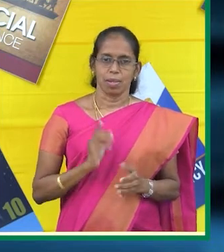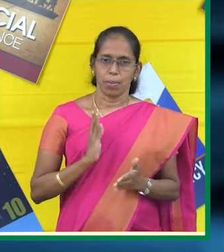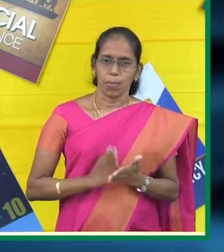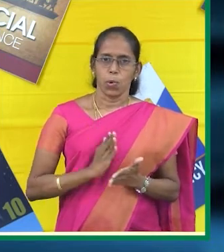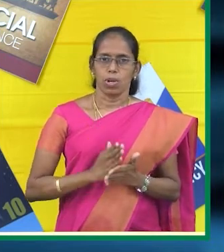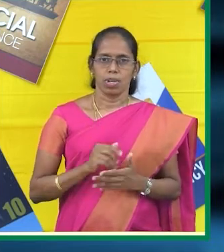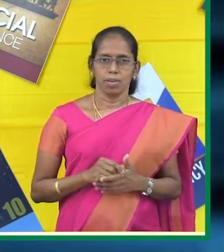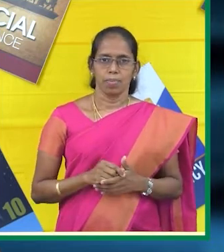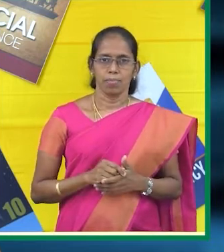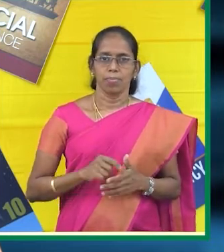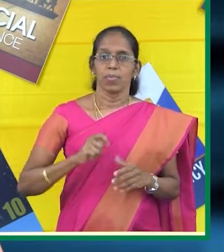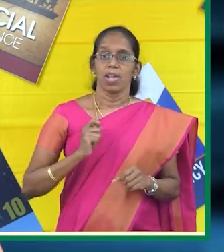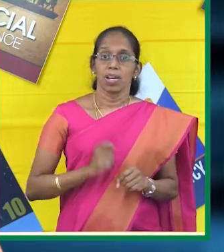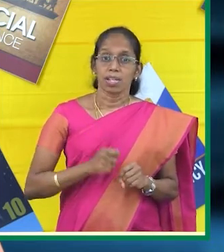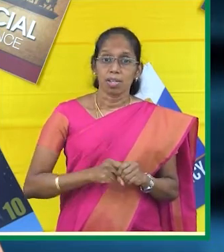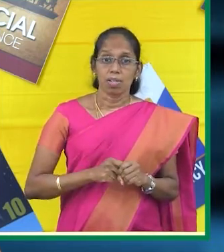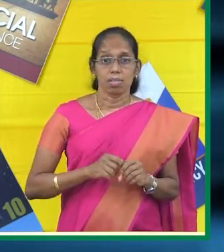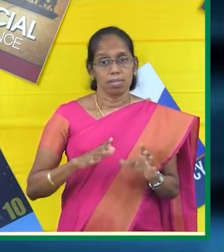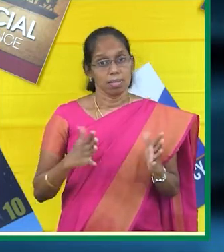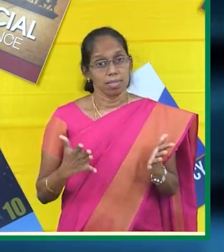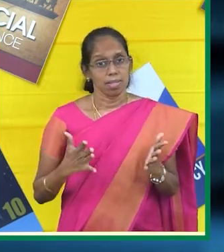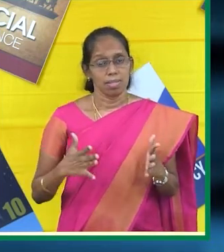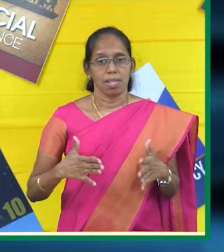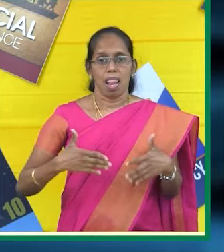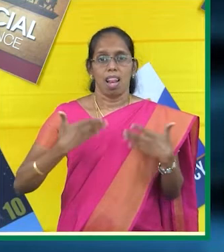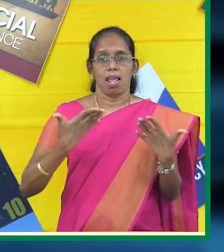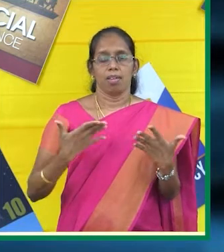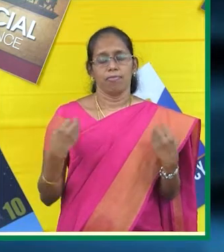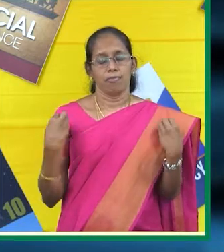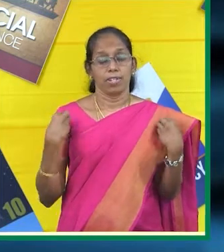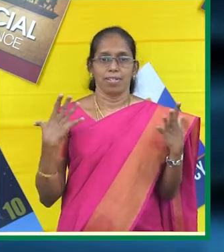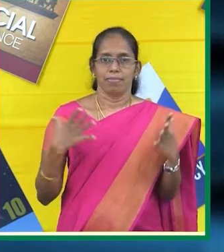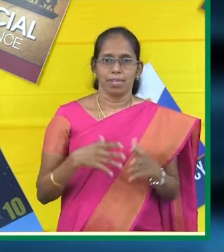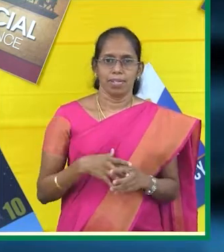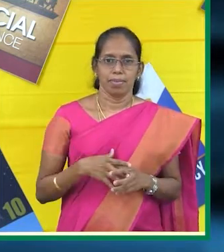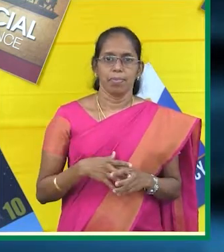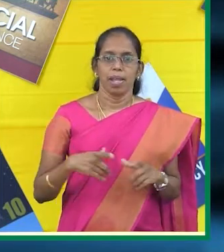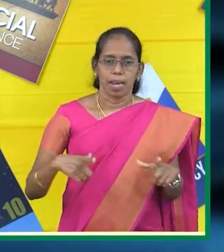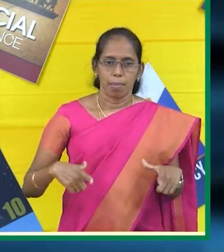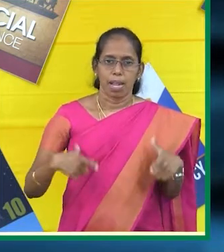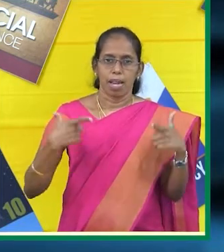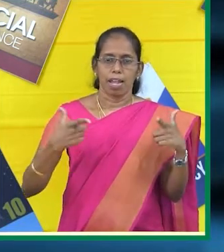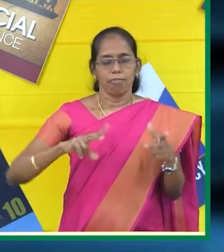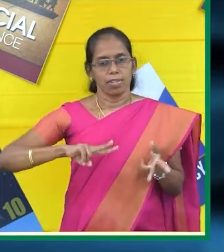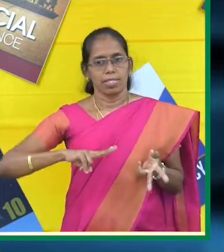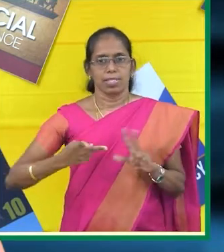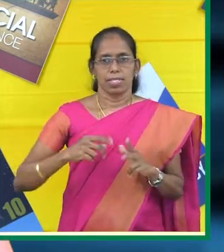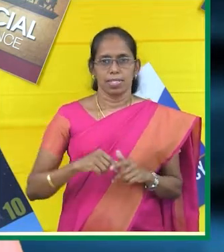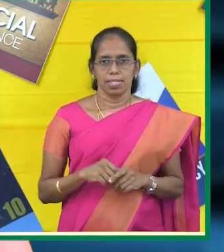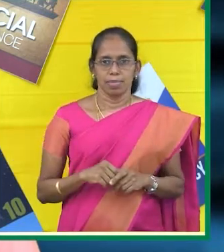என்ற அளவிற்கு இன்றைக்கி தொழில்நுட்பம் இல்லை என்றால் நாம் வாழ்வதே சிரமமாக இருக்கிறது என்கிற நிலையில் நம்முடைய வாழ்க்கை